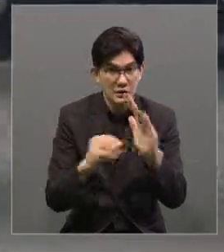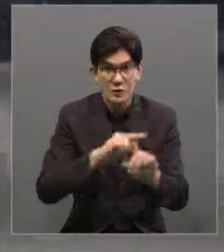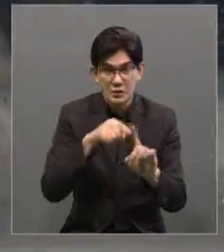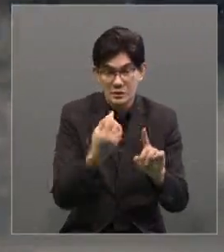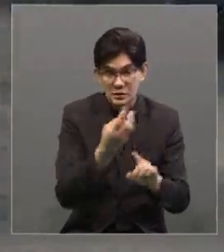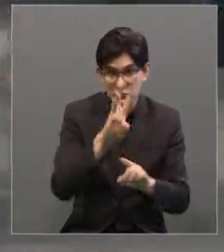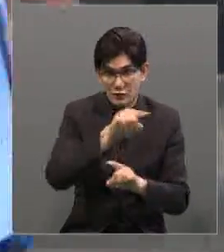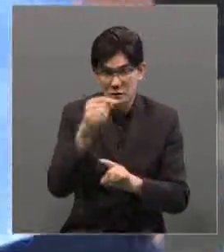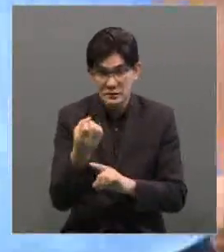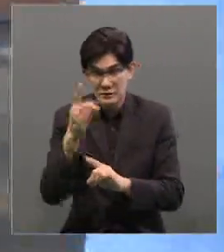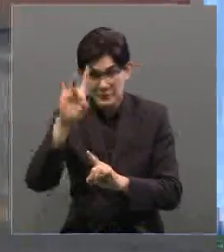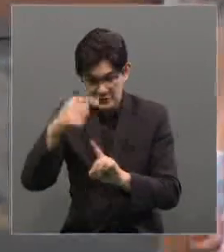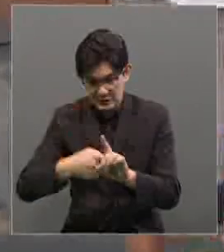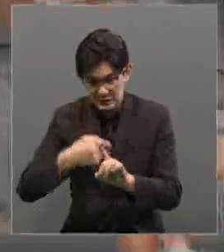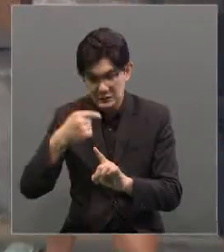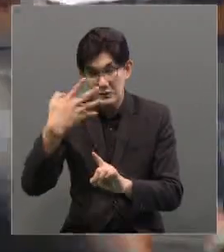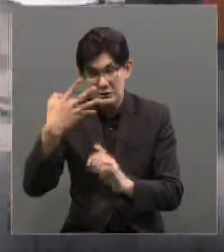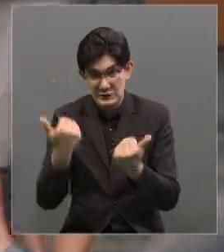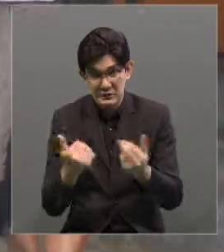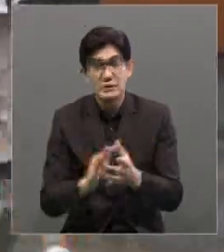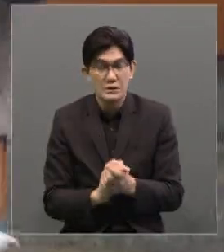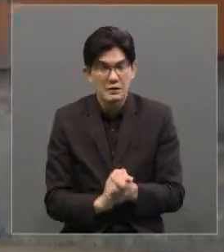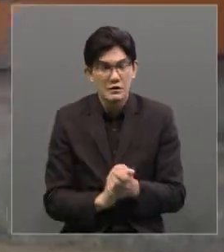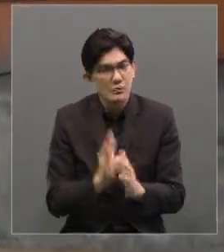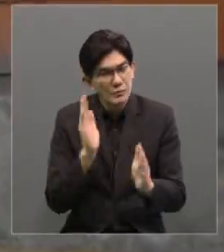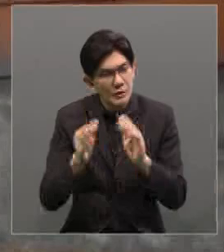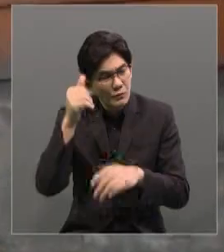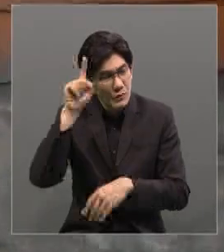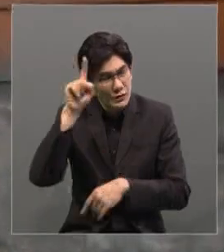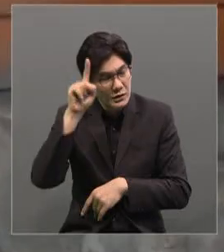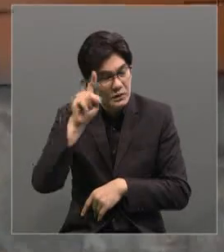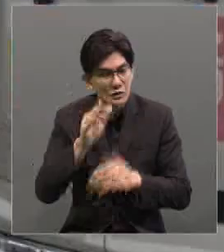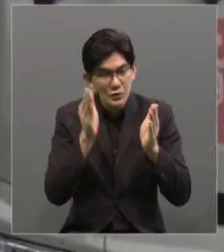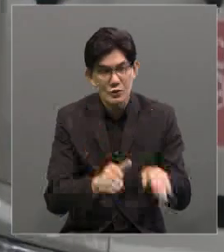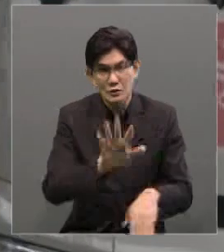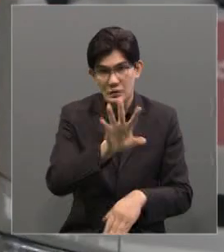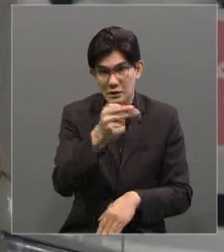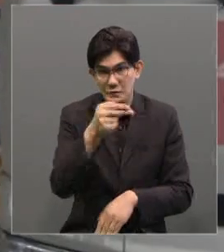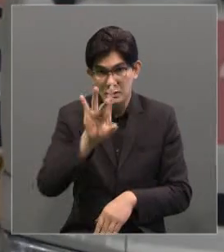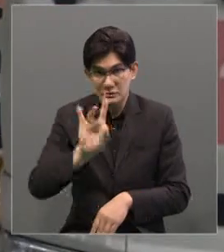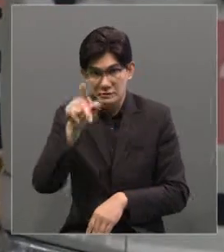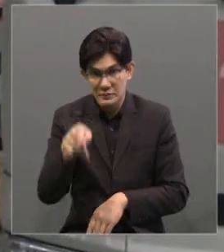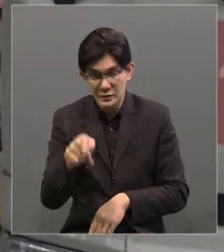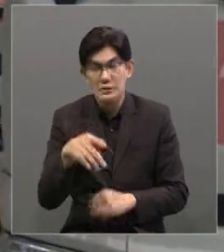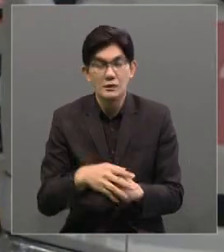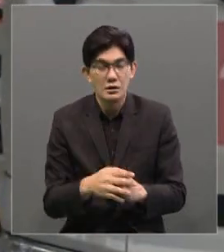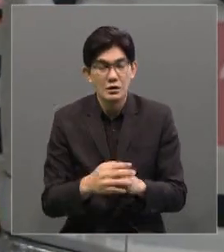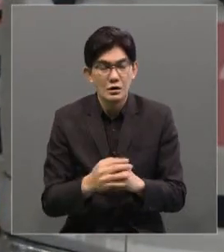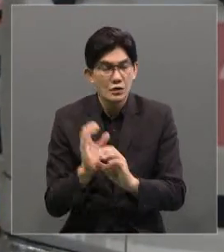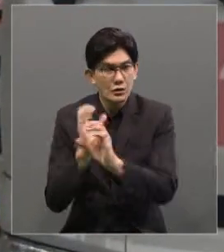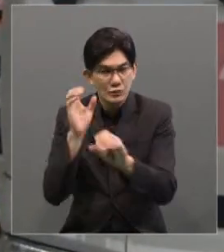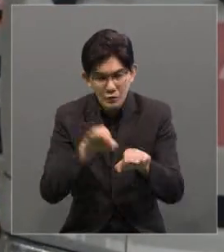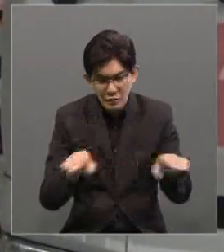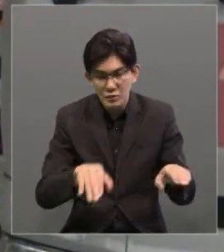ถึง18เมษายนก็คือเริ่มวันนี้เฉลี่ยเนี่ยตกวันละประมาณ 58,000 คนค่ะก็จะใช้รถโดยสารประมาณวัน